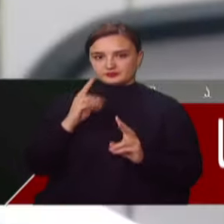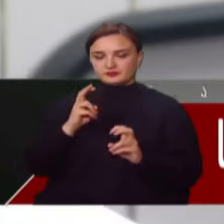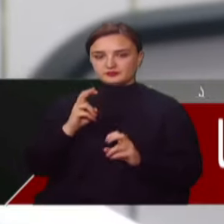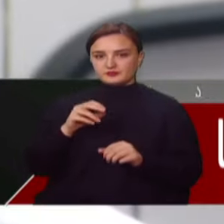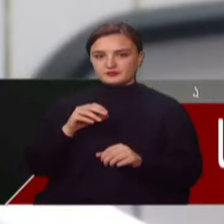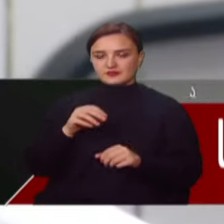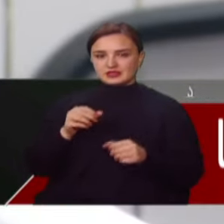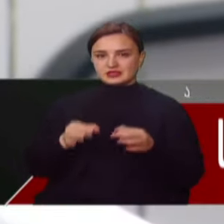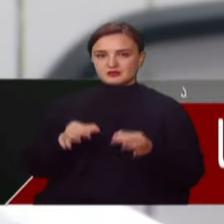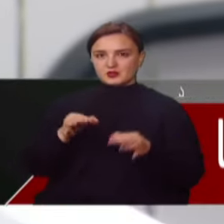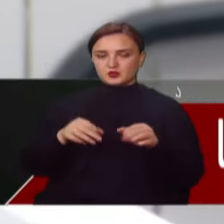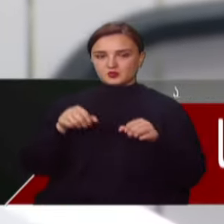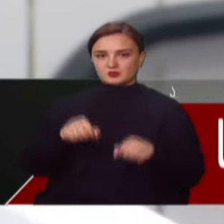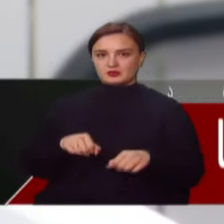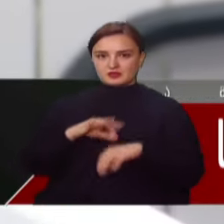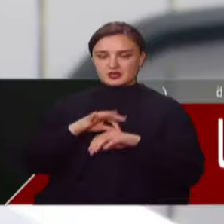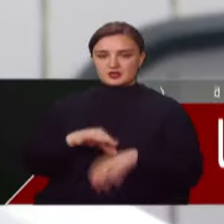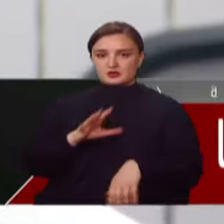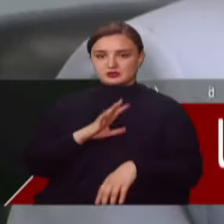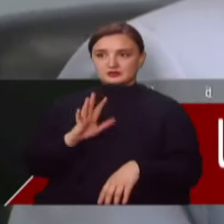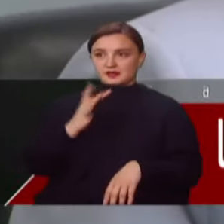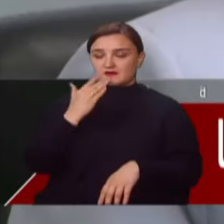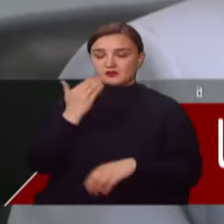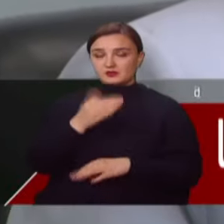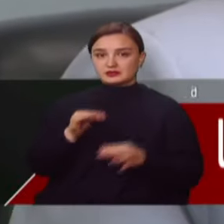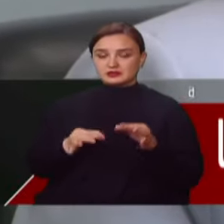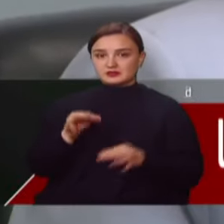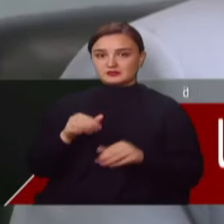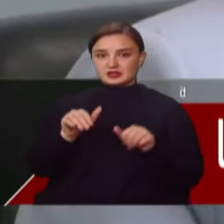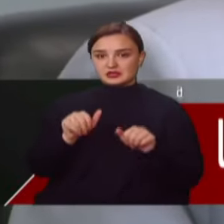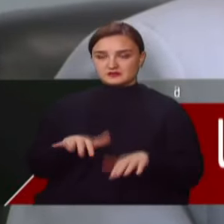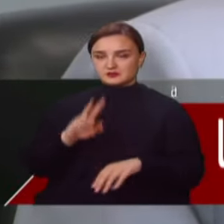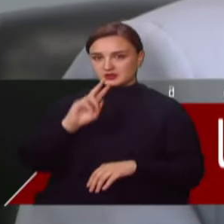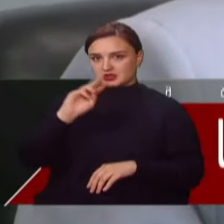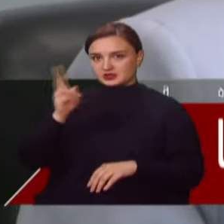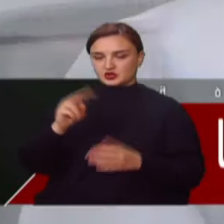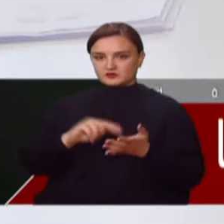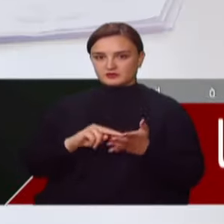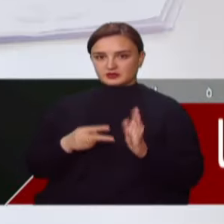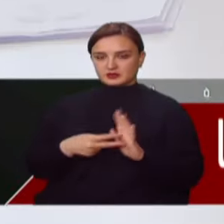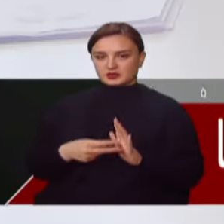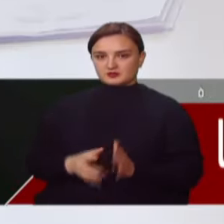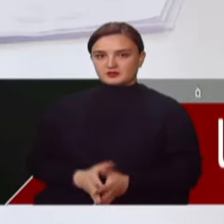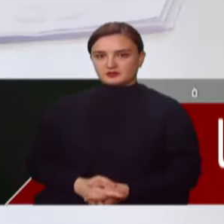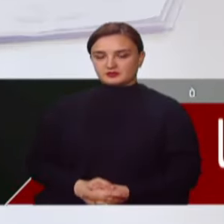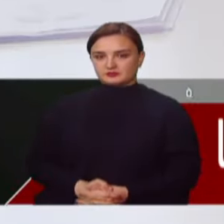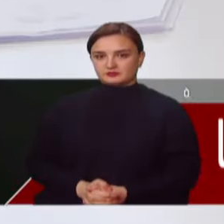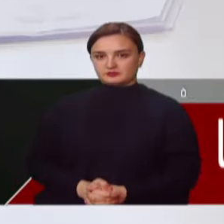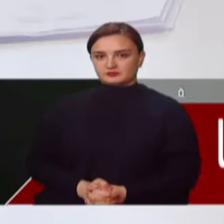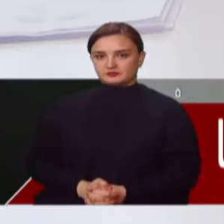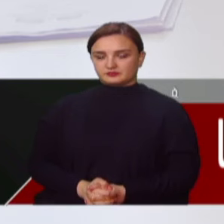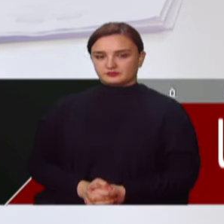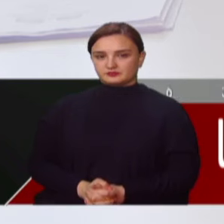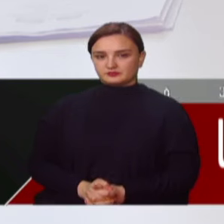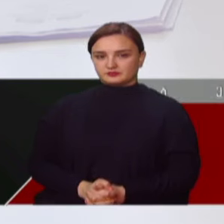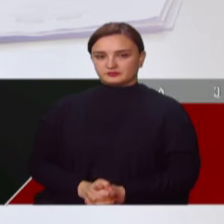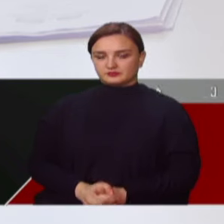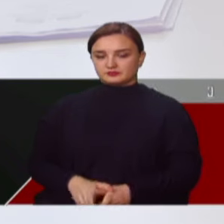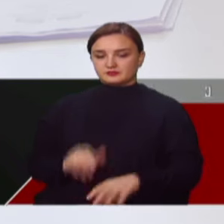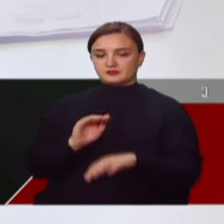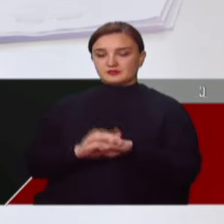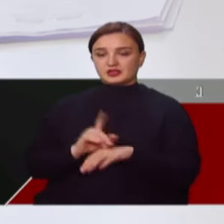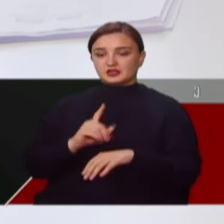უფლება არ განხორციელდა. ისინი ევროსასამართლოს გადაწყვეტილების დიდ პალატაში გასაჩივრებას გეგმავენ. ფაქტია, რომ ჩვენი სარჩელი